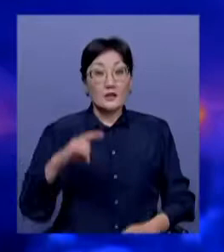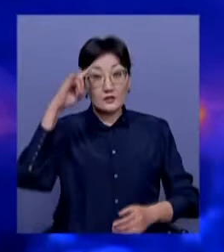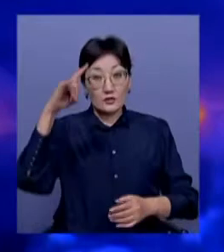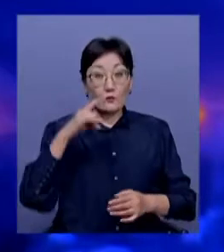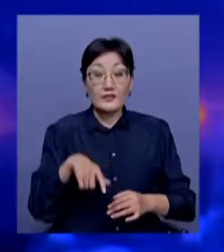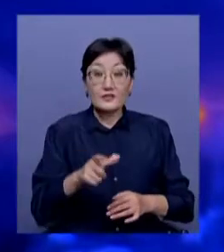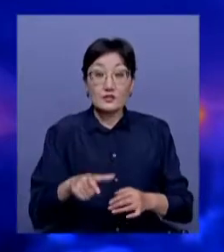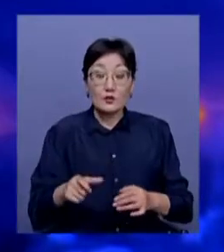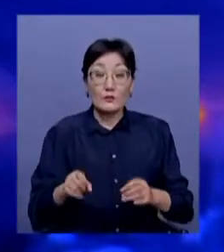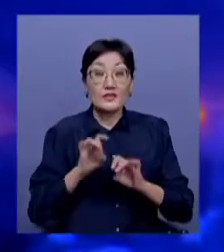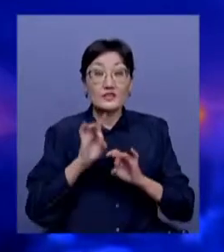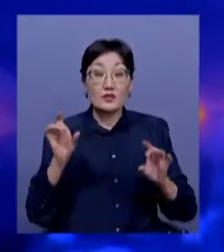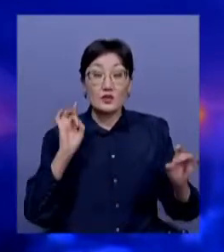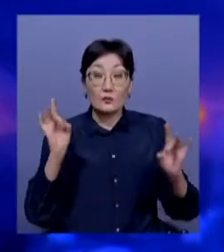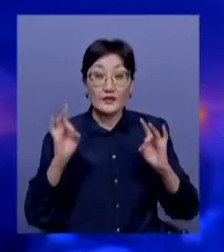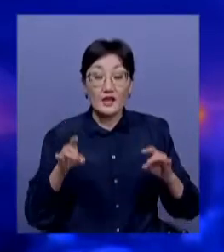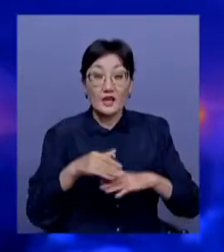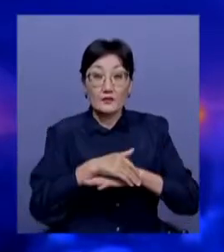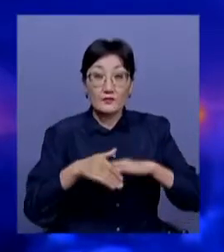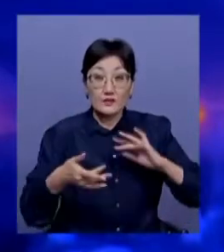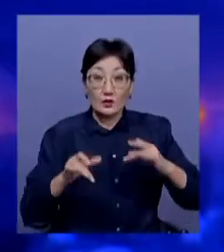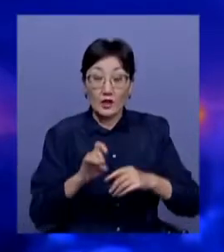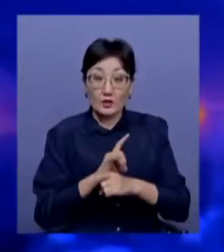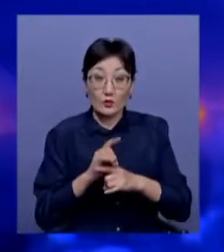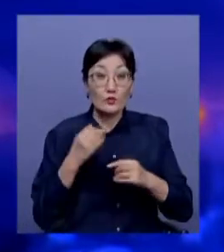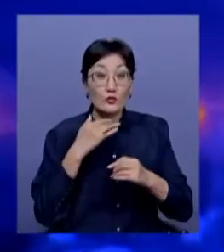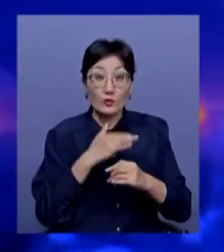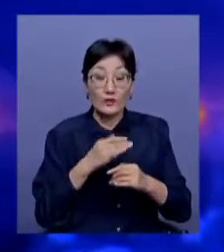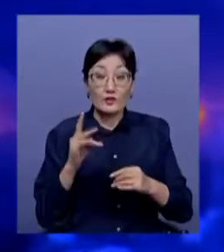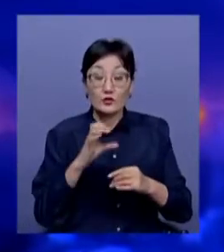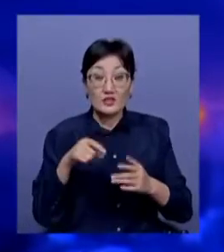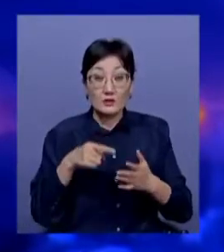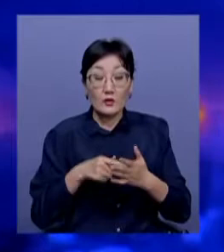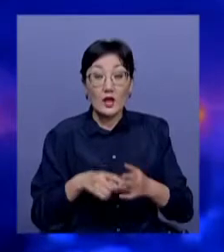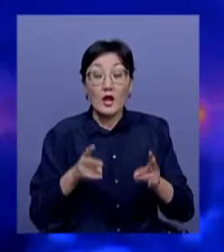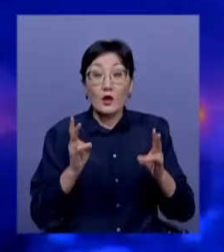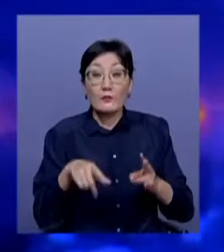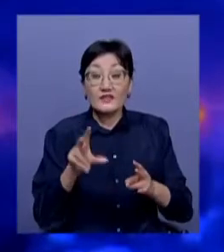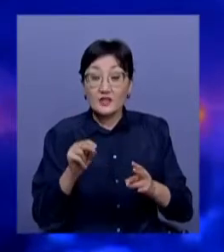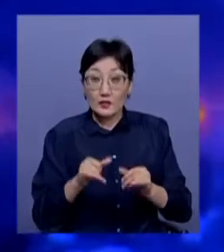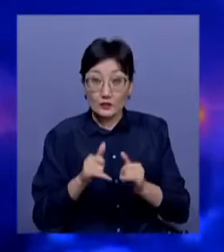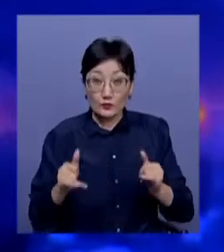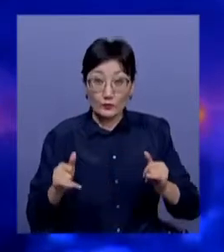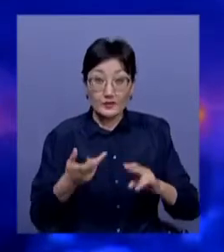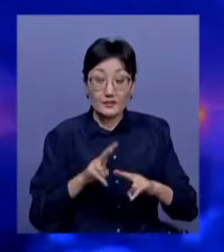Қазақстанда адамдарды танымал жарнама сайттары арқылы алдау көбейген. Әсіресе Нұр-Султанда жапа шеккендер саны артты. Ол туралы қалалық ішкі